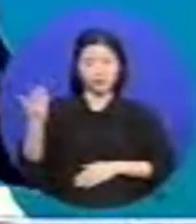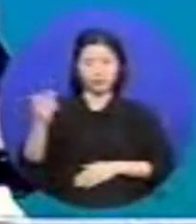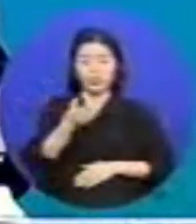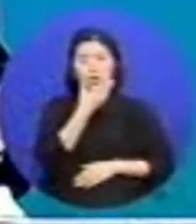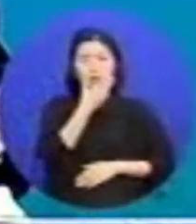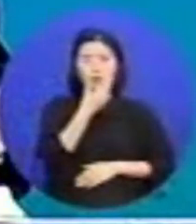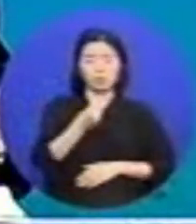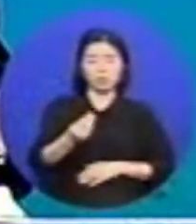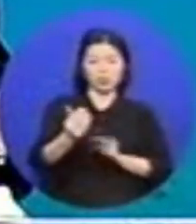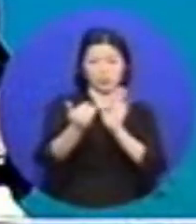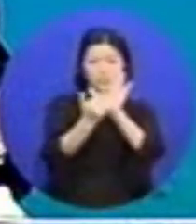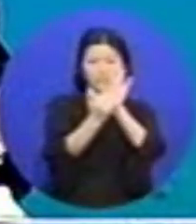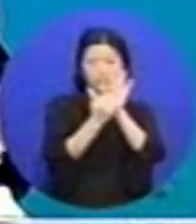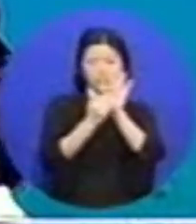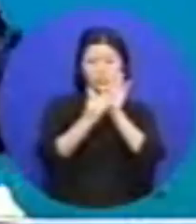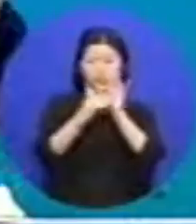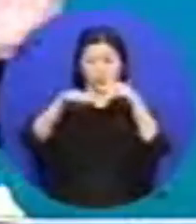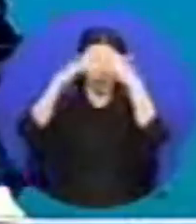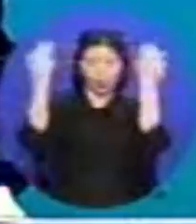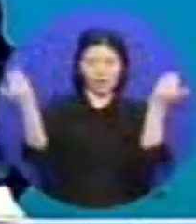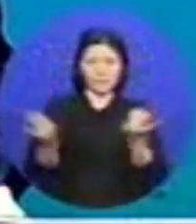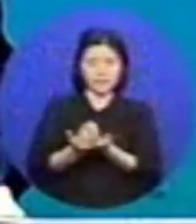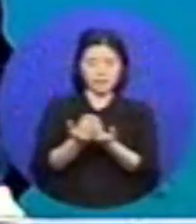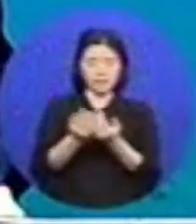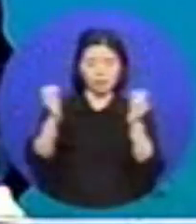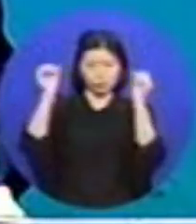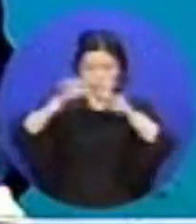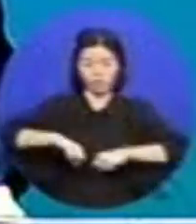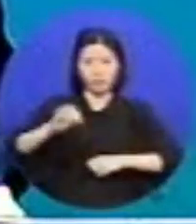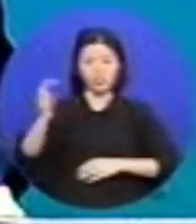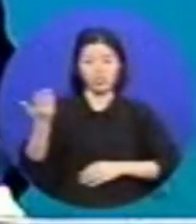완전히 무너지는 거죠. 내가 하는 게 아닙니다.